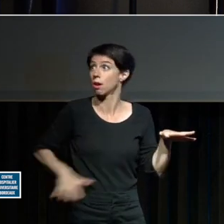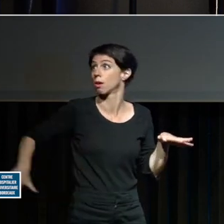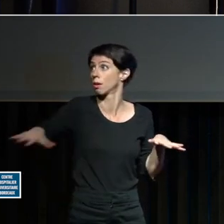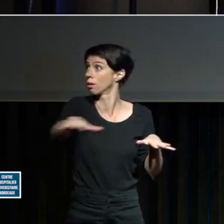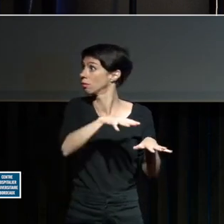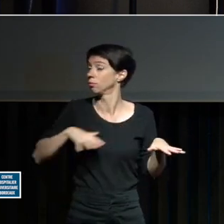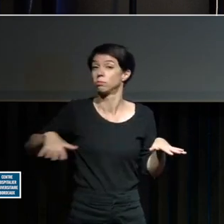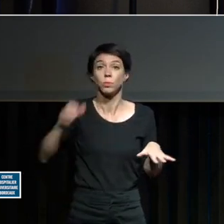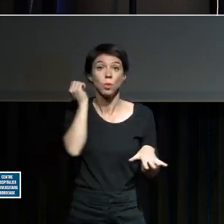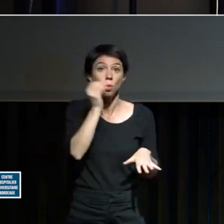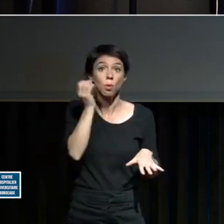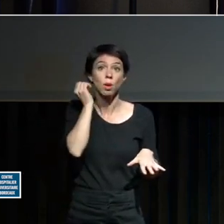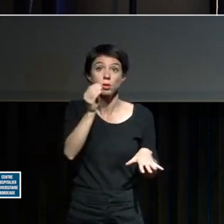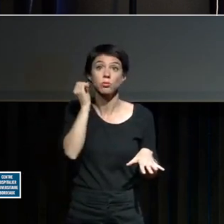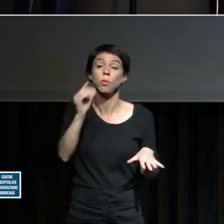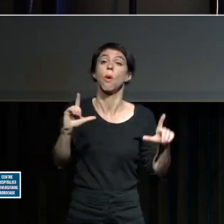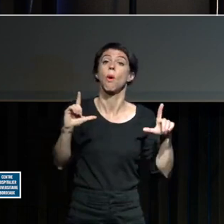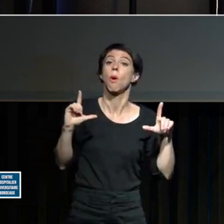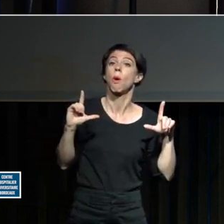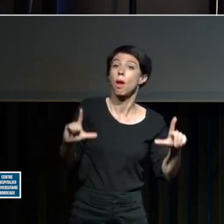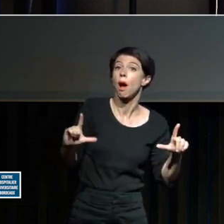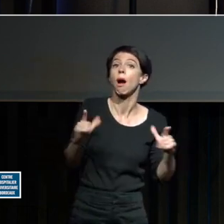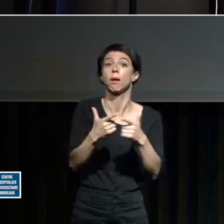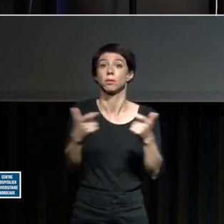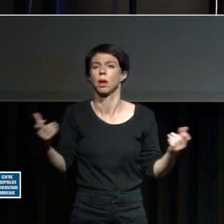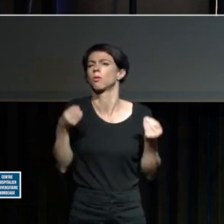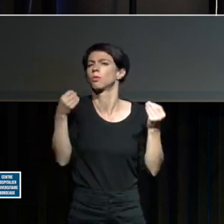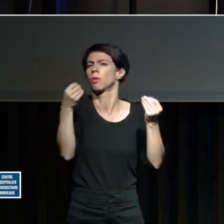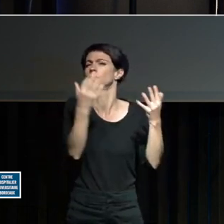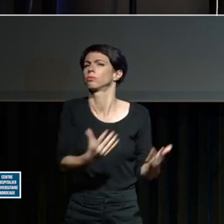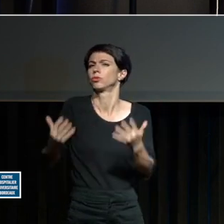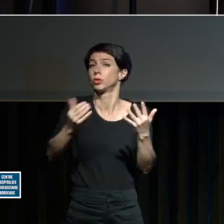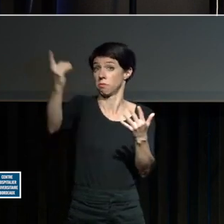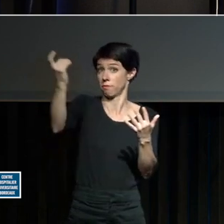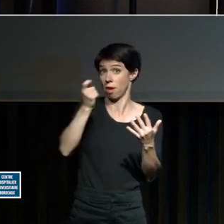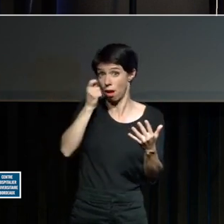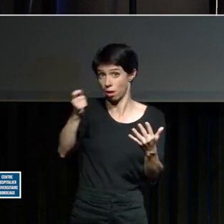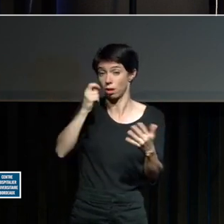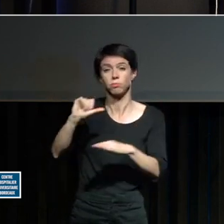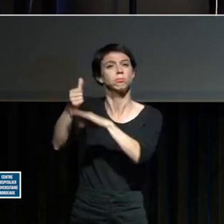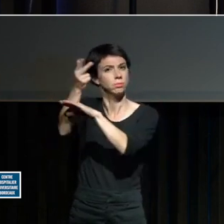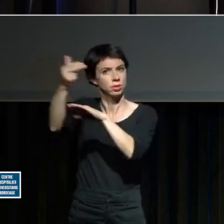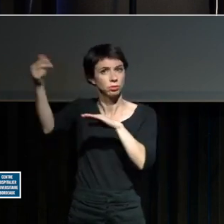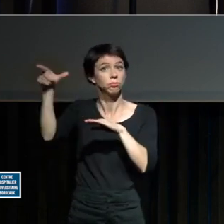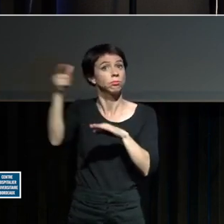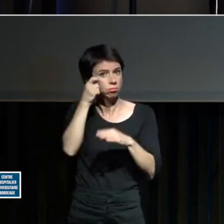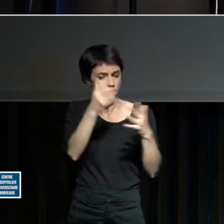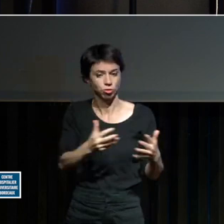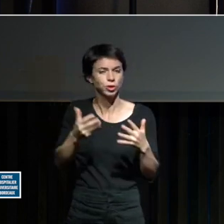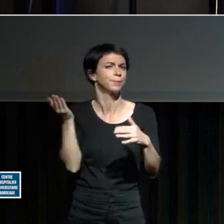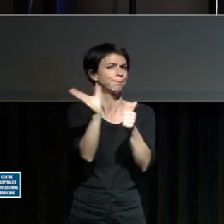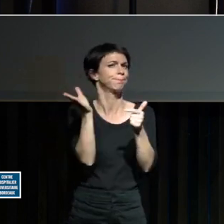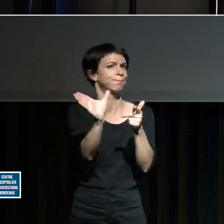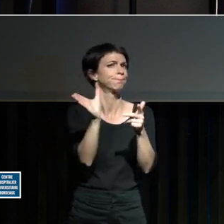dans notre quotidien, je vous propose juste quelques chiffres issus d'enquêtes nationales qui vont permettre d'illustrer cet aspect.